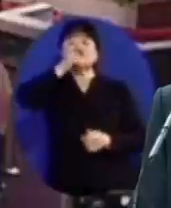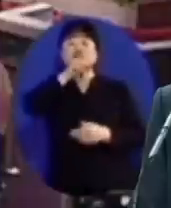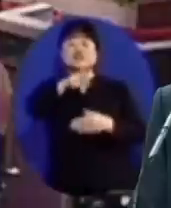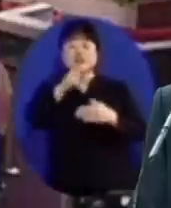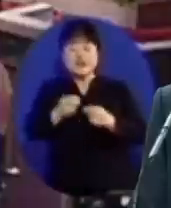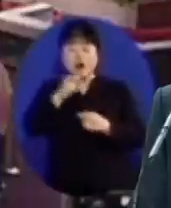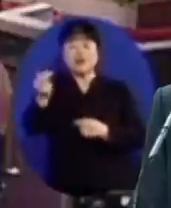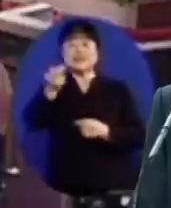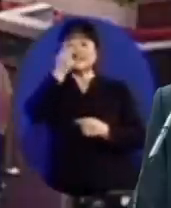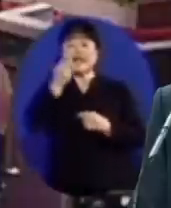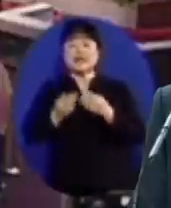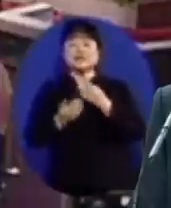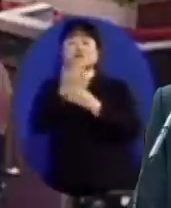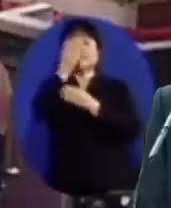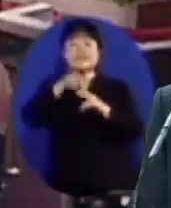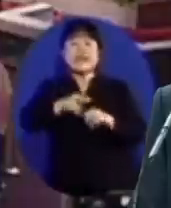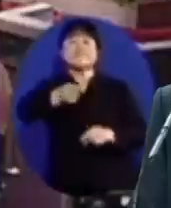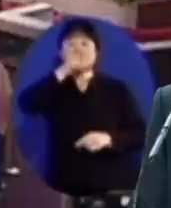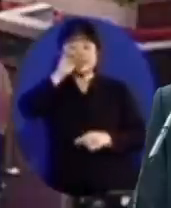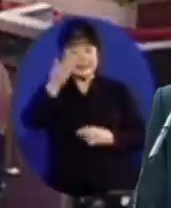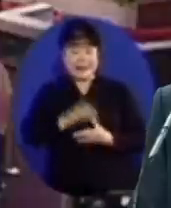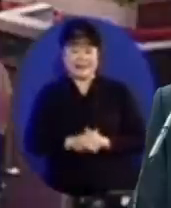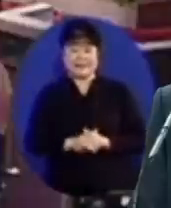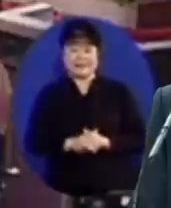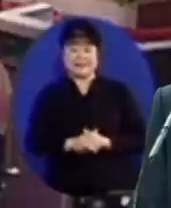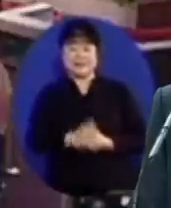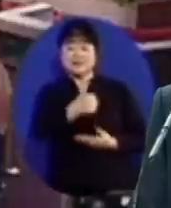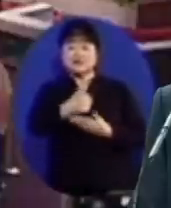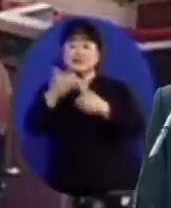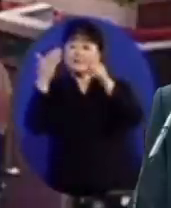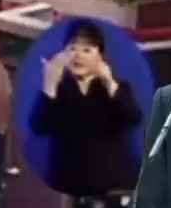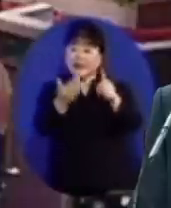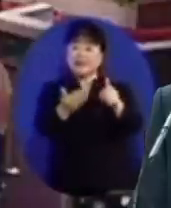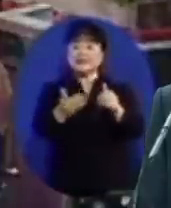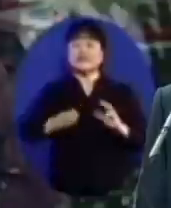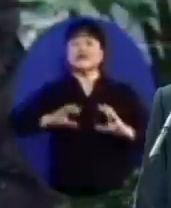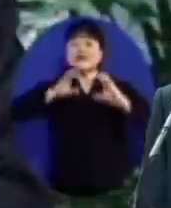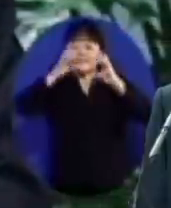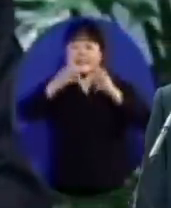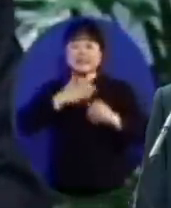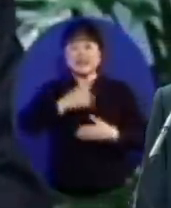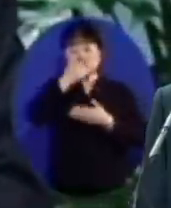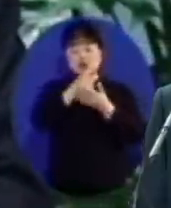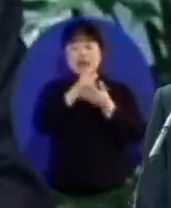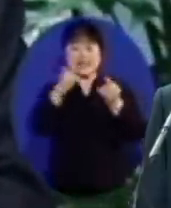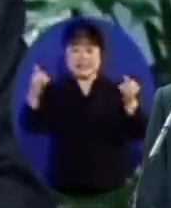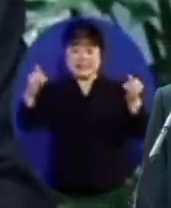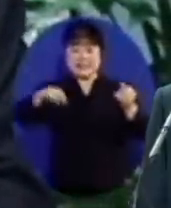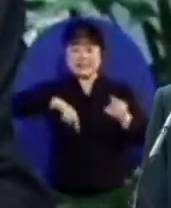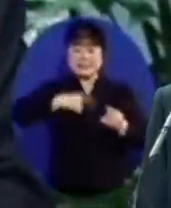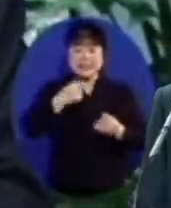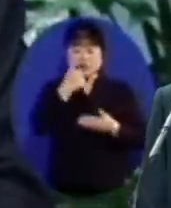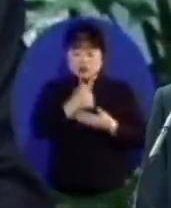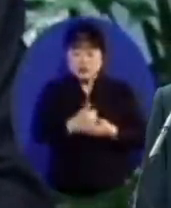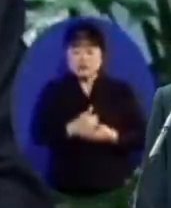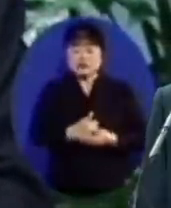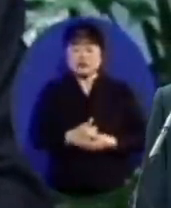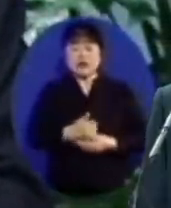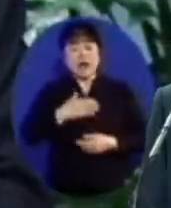속에서 영생하도록 솟아나는 샘물이 되리라. 주님께서는 세상에 다 아는 죄인, 자기도 죄인인 줄